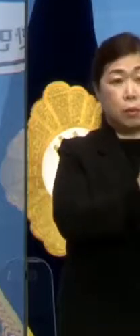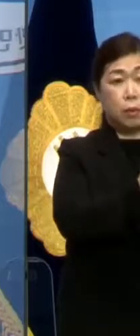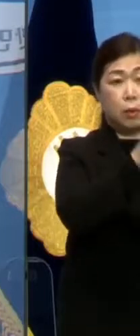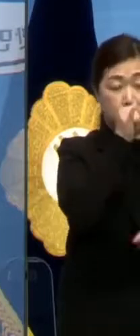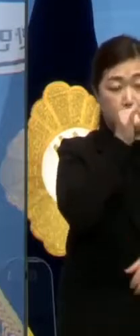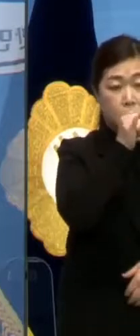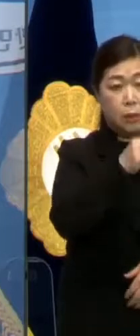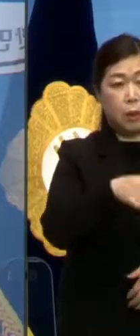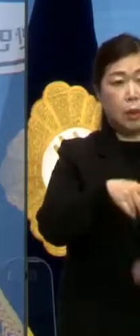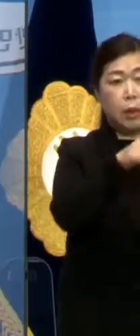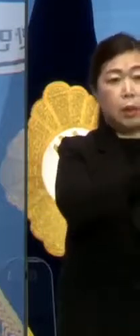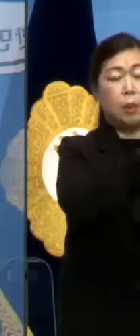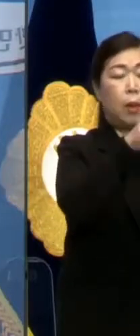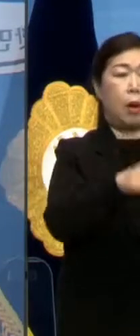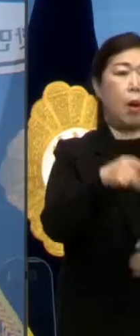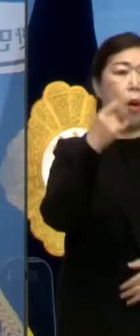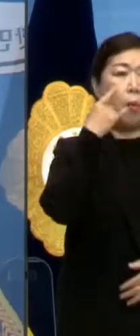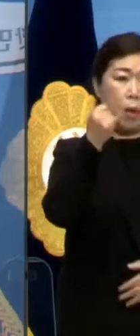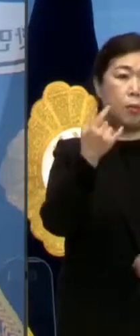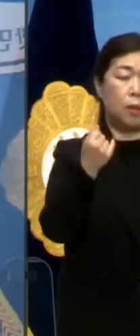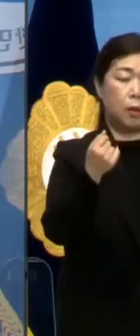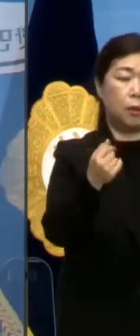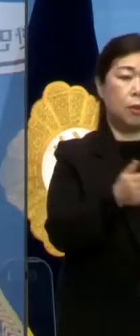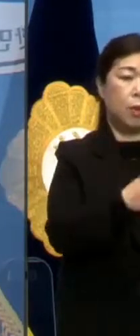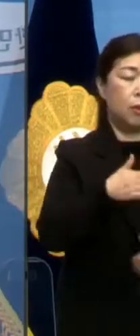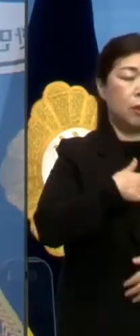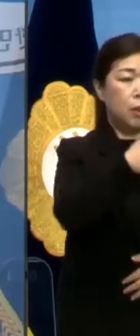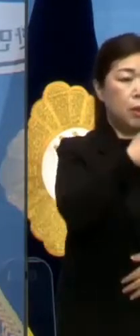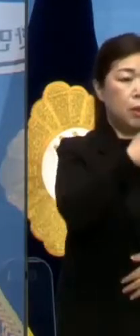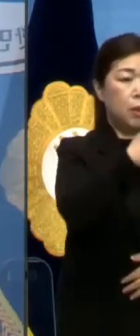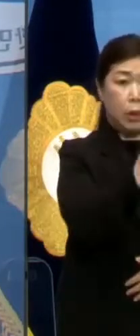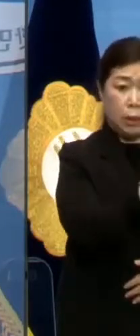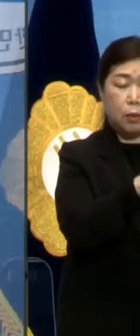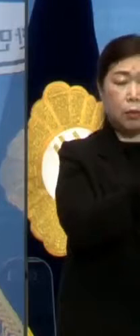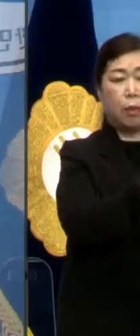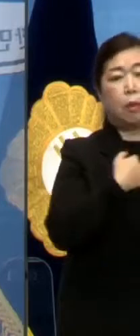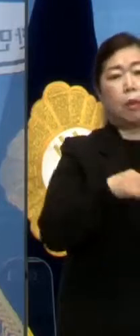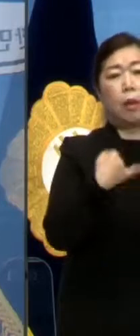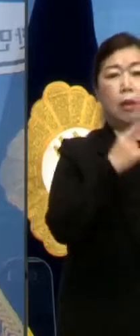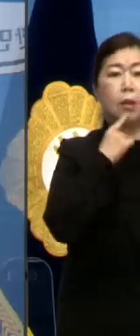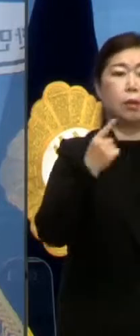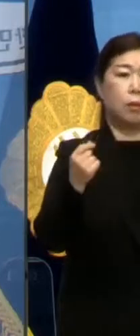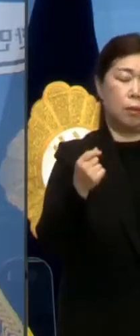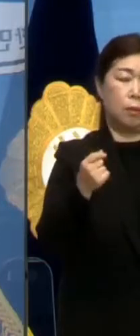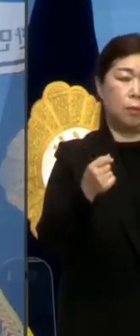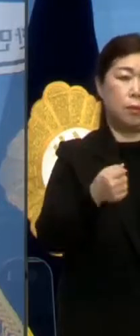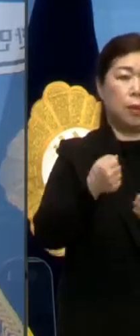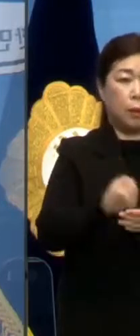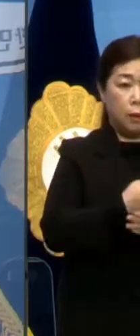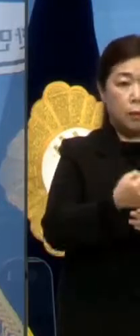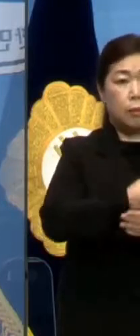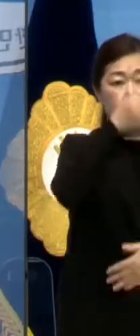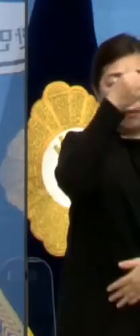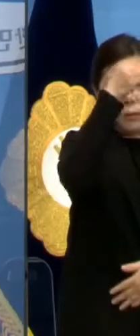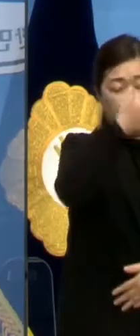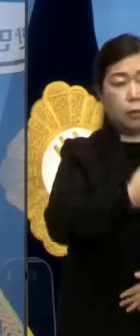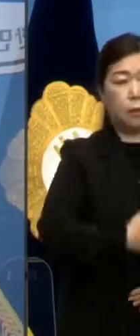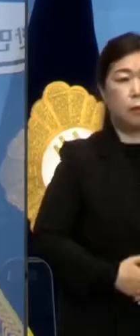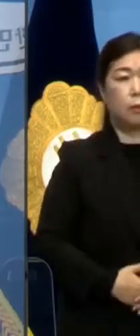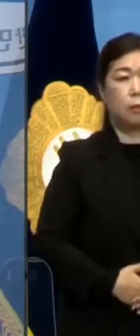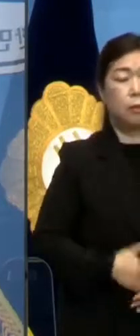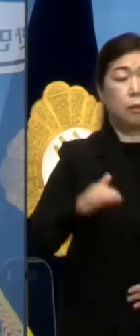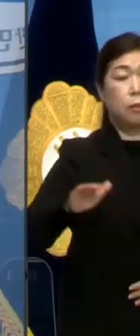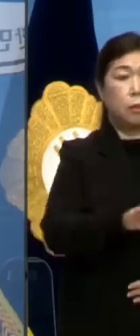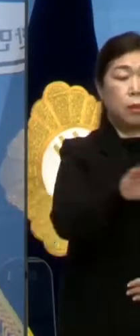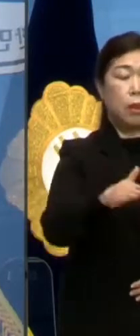때문에 정인이도 제 딸처럼 너무나 안타깝고 미안한 마음 큽니다. 우리가 알아야